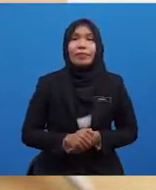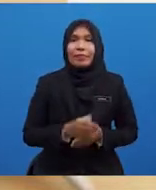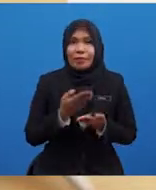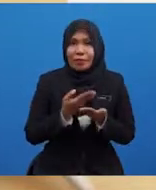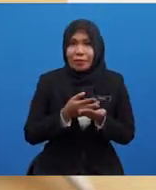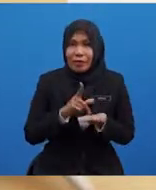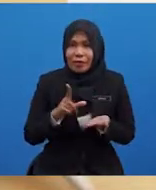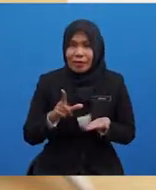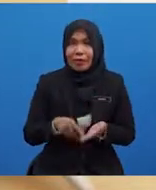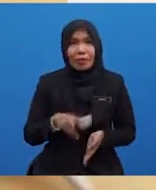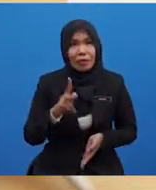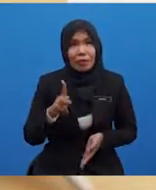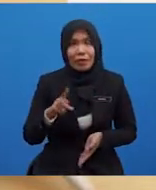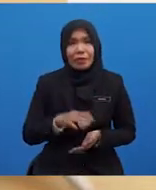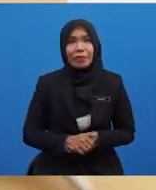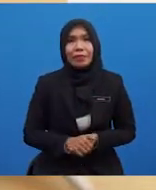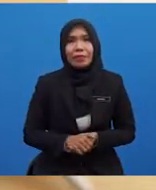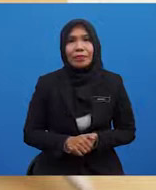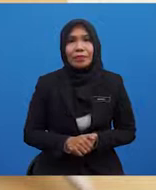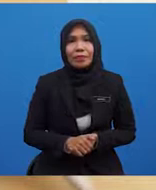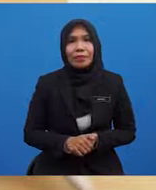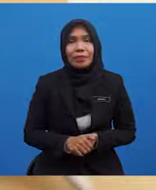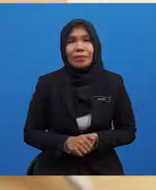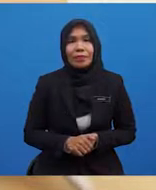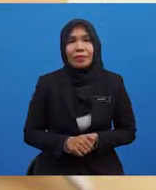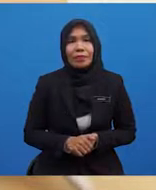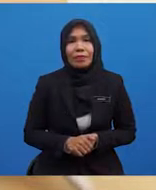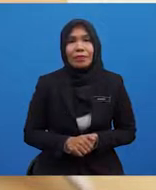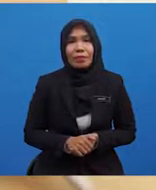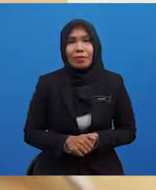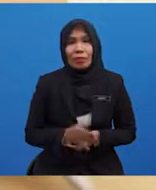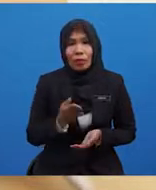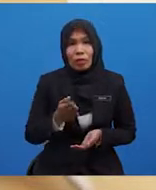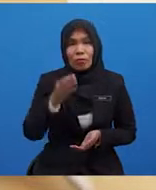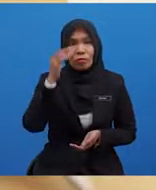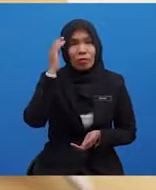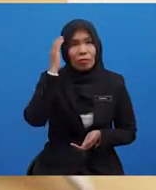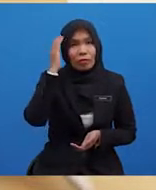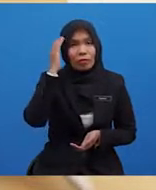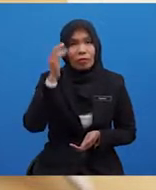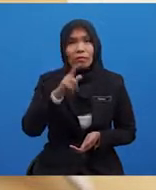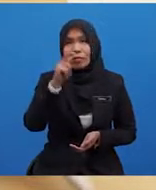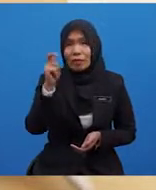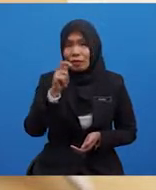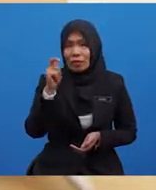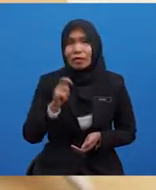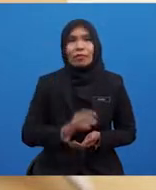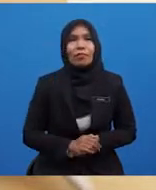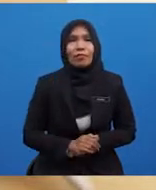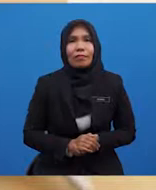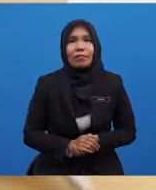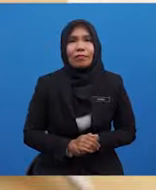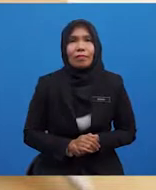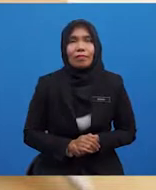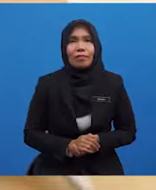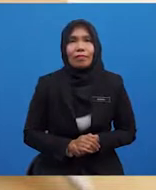Baiklah para pelajar, tentu kamu tertanya-tanya gambar rajah yang bagaimanakah